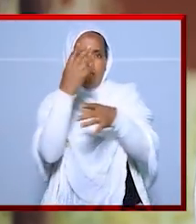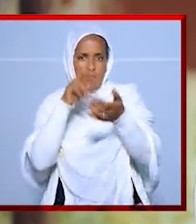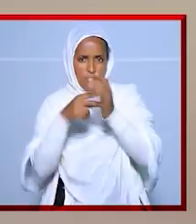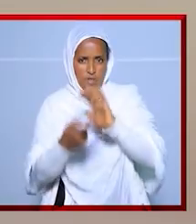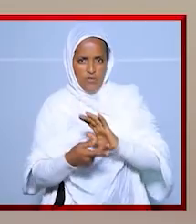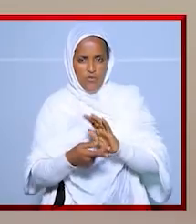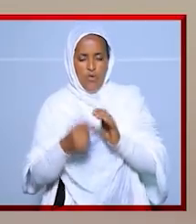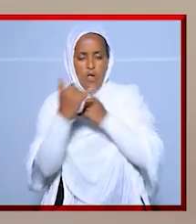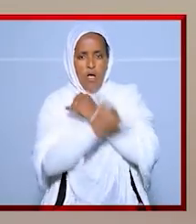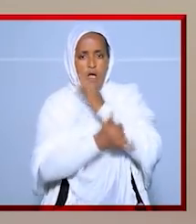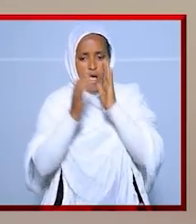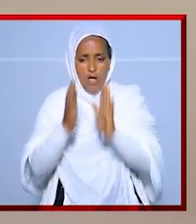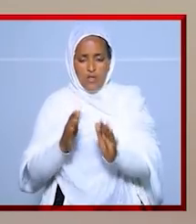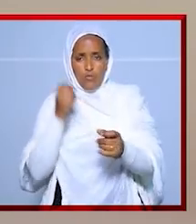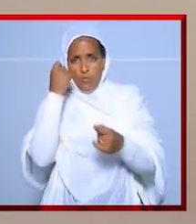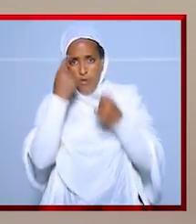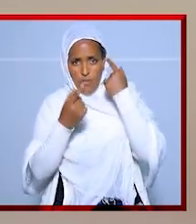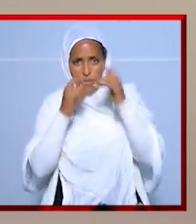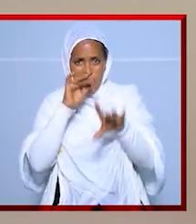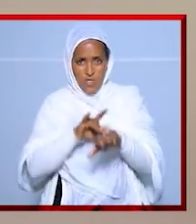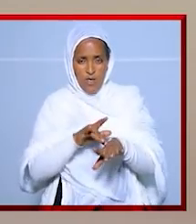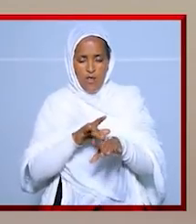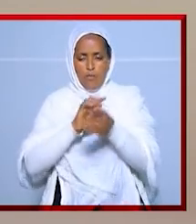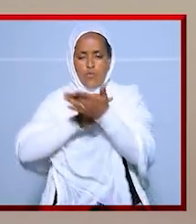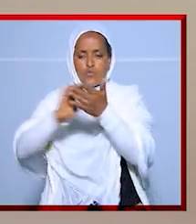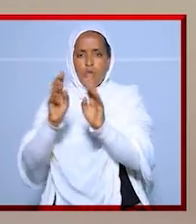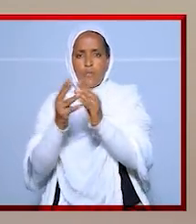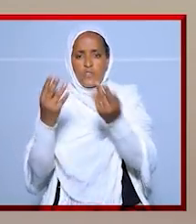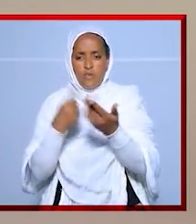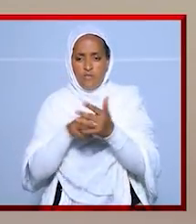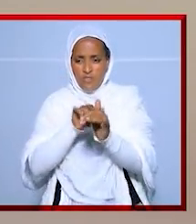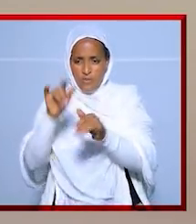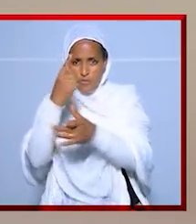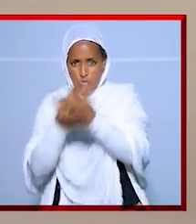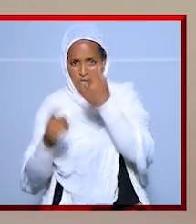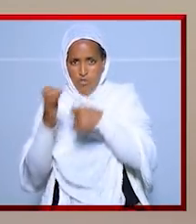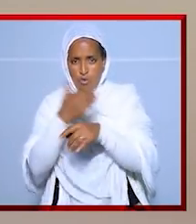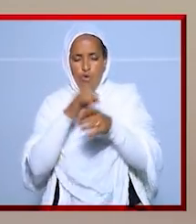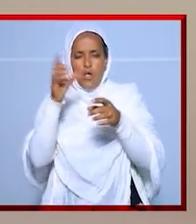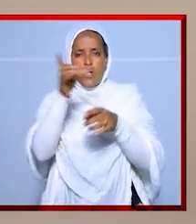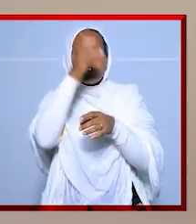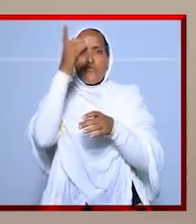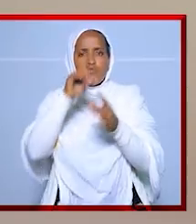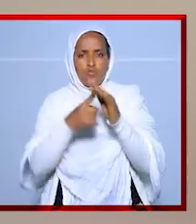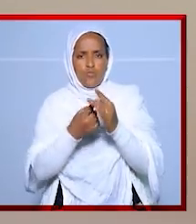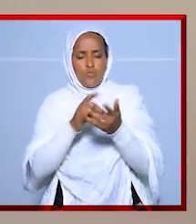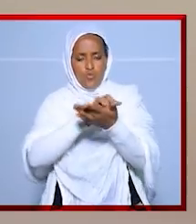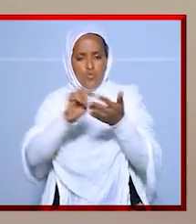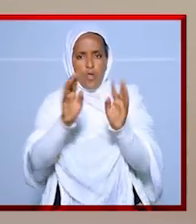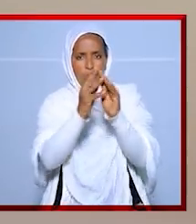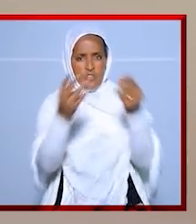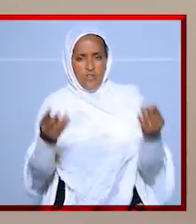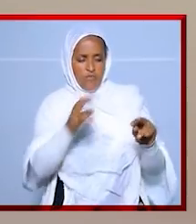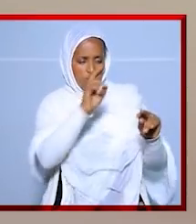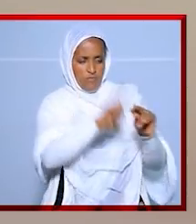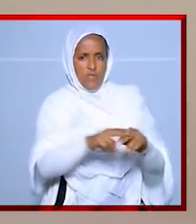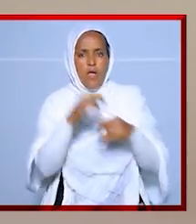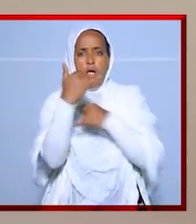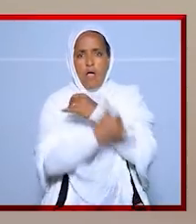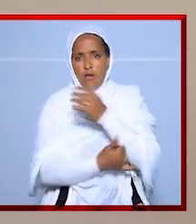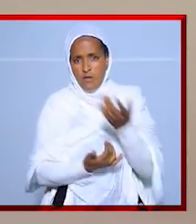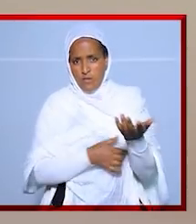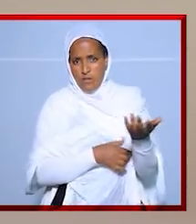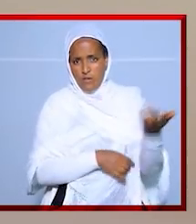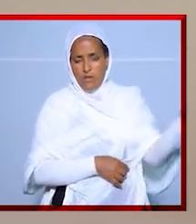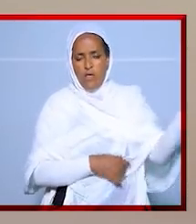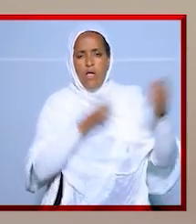ሀገር ይፈጥራል። ሀገራዊ መግባባት በቅዱሳት መጻሕፍት አንጻር ብቻ ሳይሆን ከተፈጥሮ ጀምሮ በቅዱሳት መጻሕፍት አንጻር የሰፈረች ናት